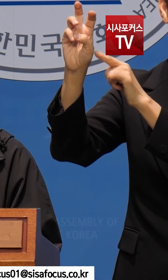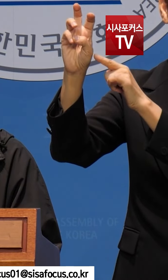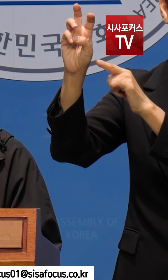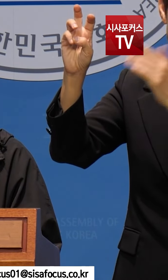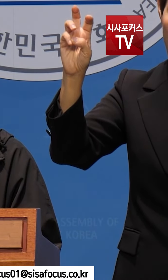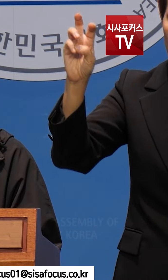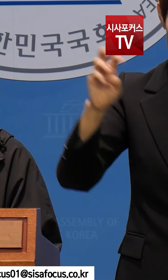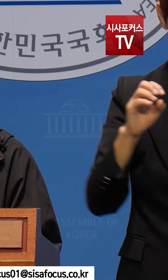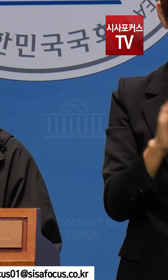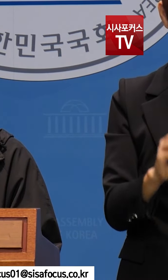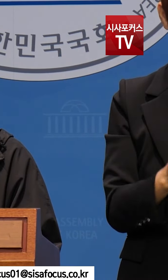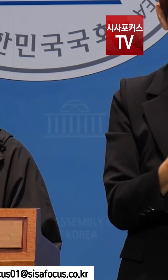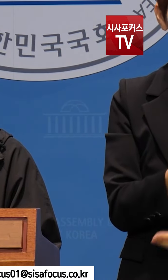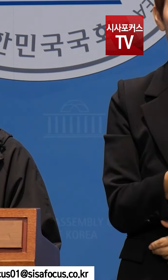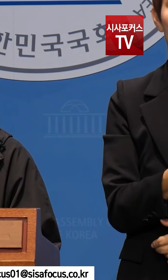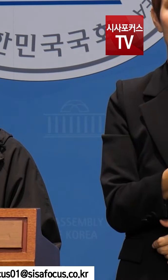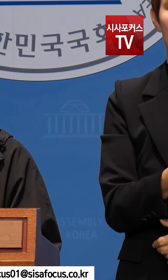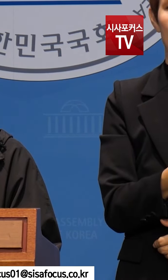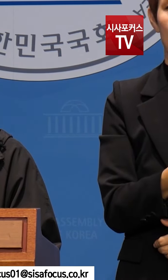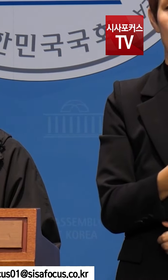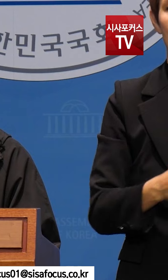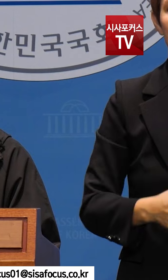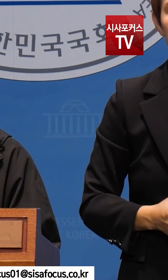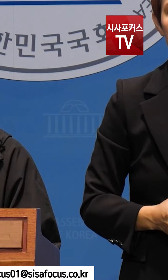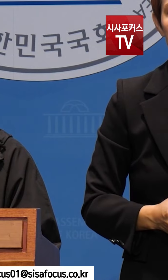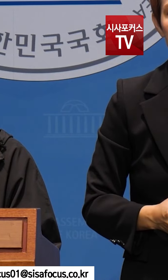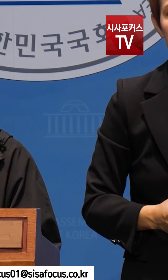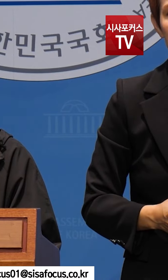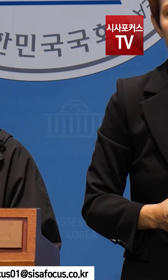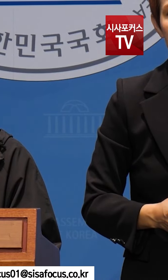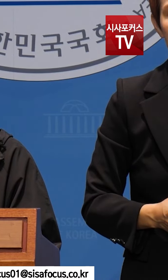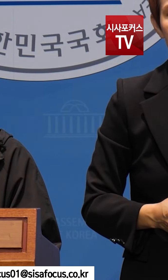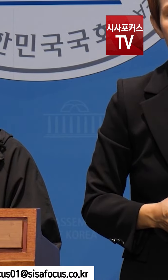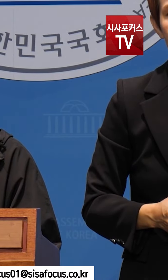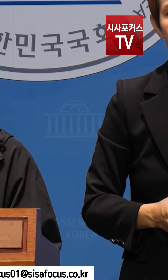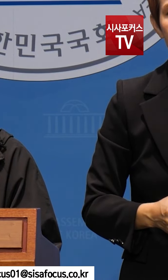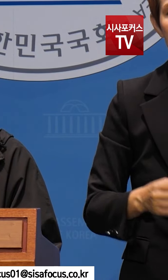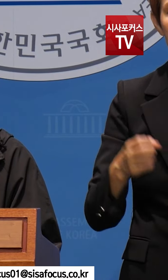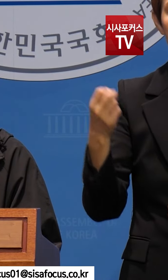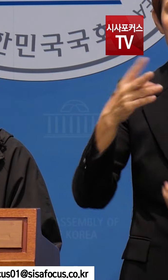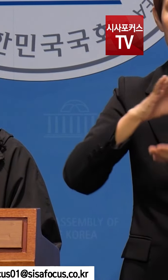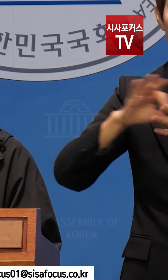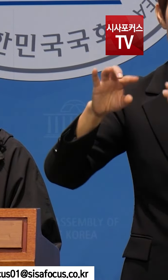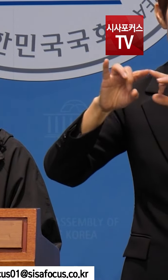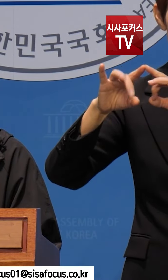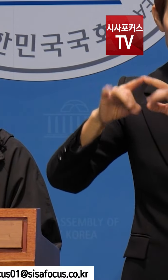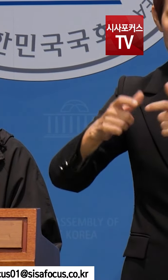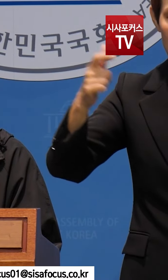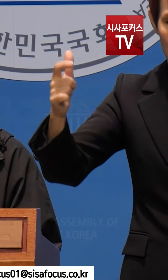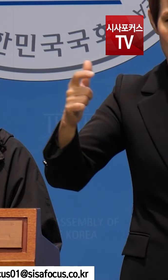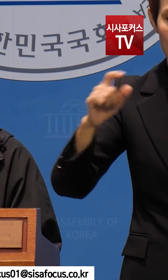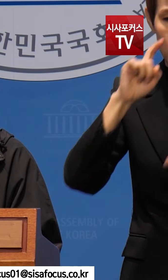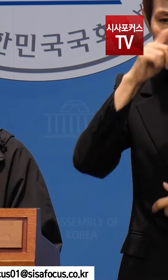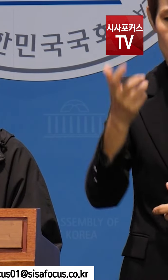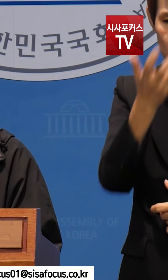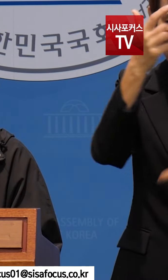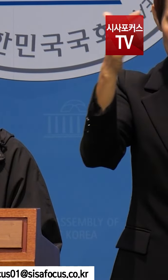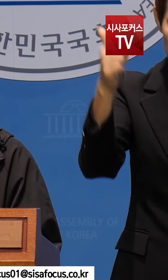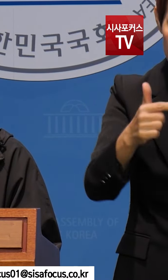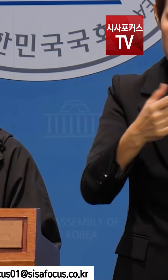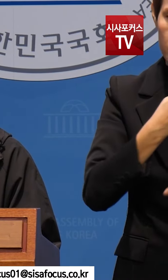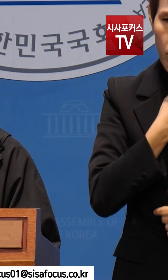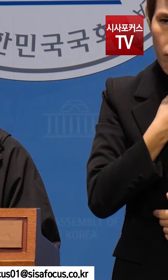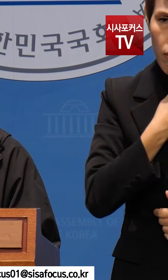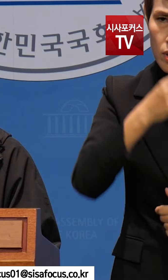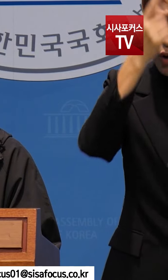정말 부끄러운 수치지도 없습니다 우리 정부는 과연 재생에너지 확대 및 온실 가스 감축에 대한 의지가 있는지